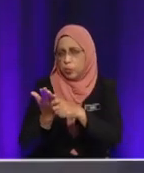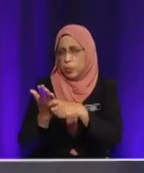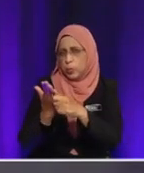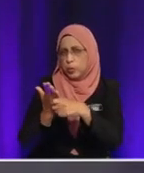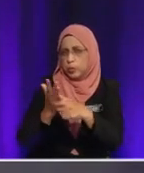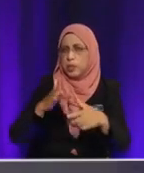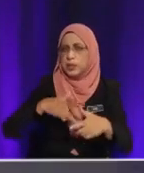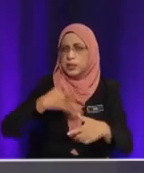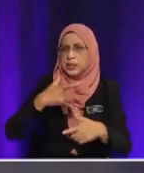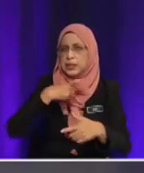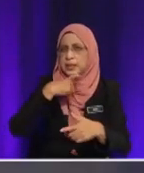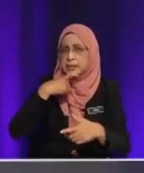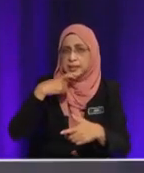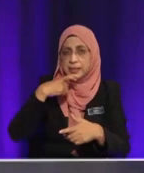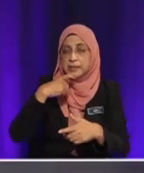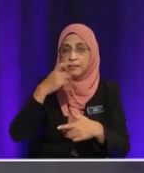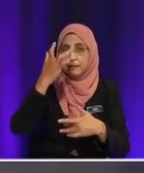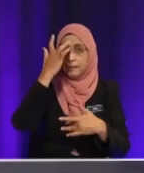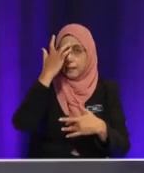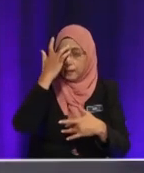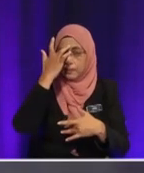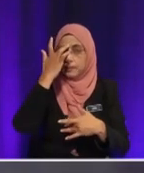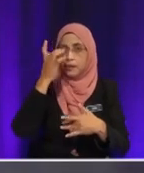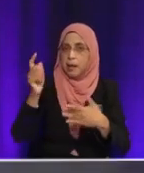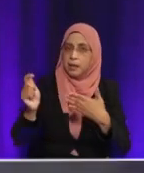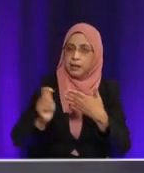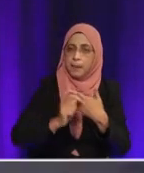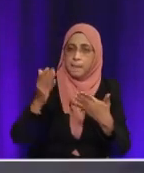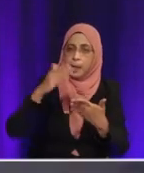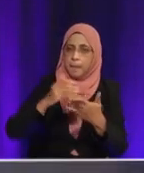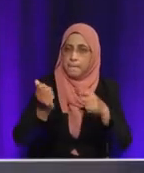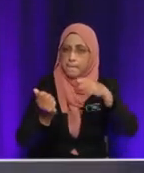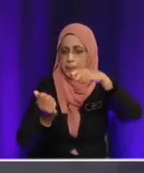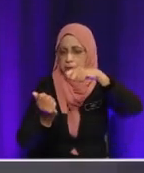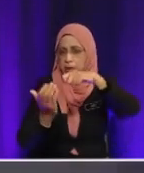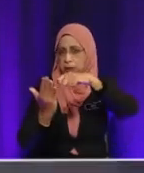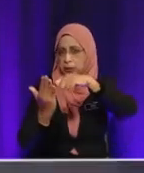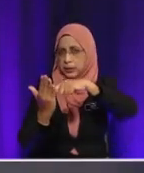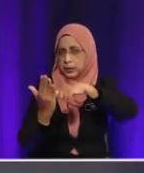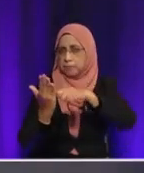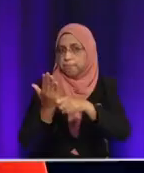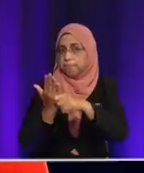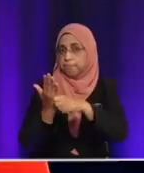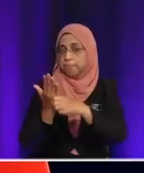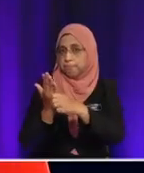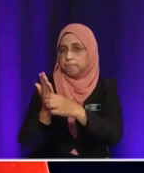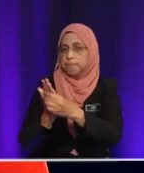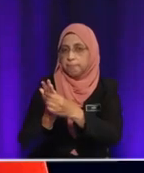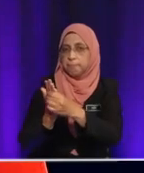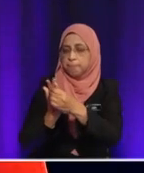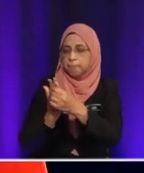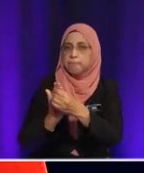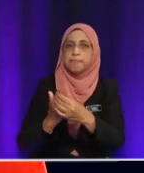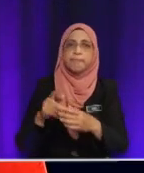lah. Kering kan nanti kesat. Sakit. Kesian pula pelanggan kan? Kesian pula pelanggan. Okey, kemudian kita dah gunakan